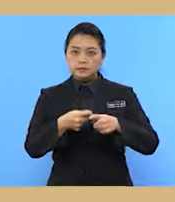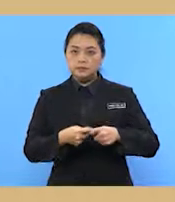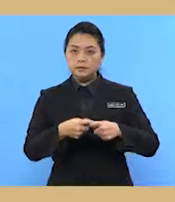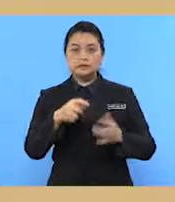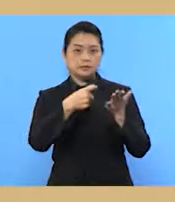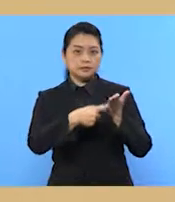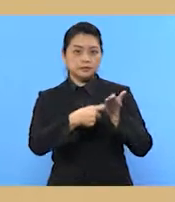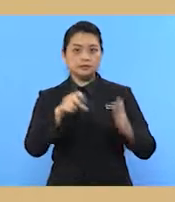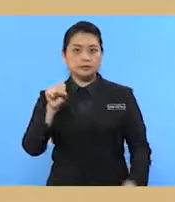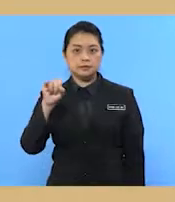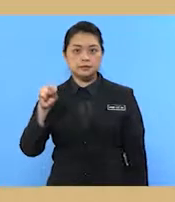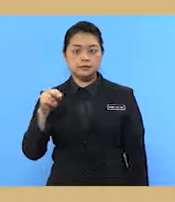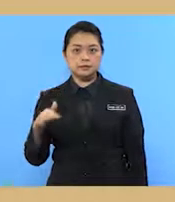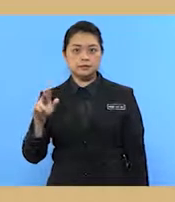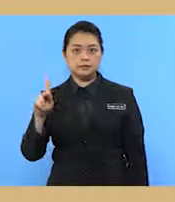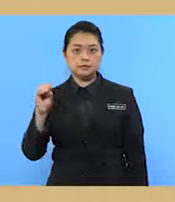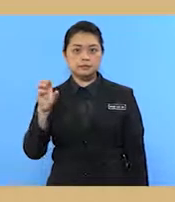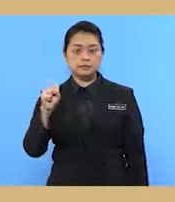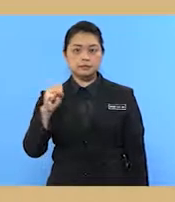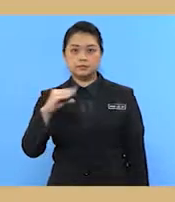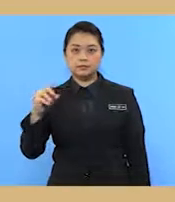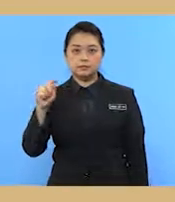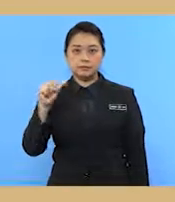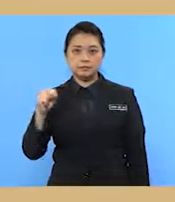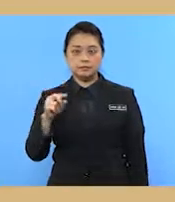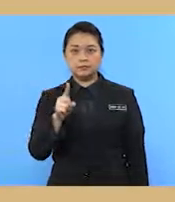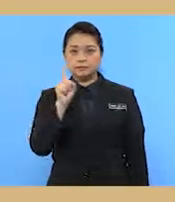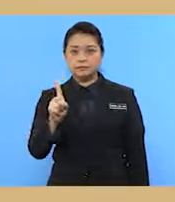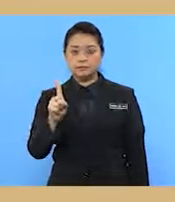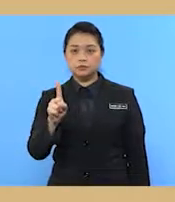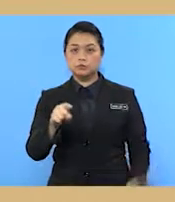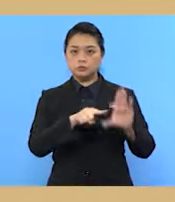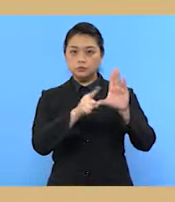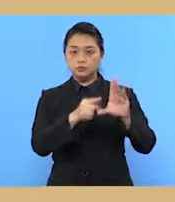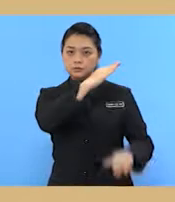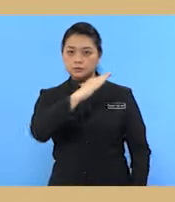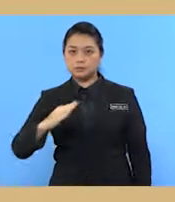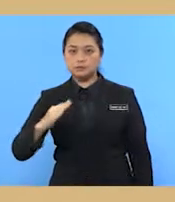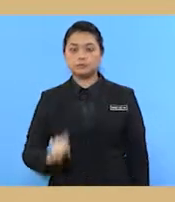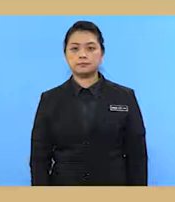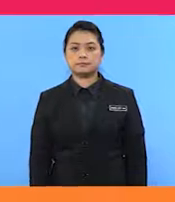sinus, nilai kosinus dan nilai tangent sesuatu sudut tirus.